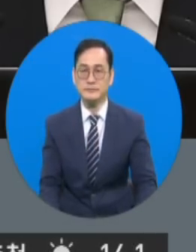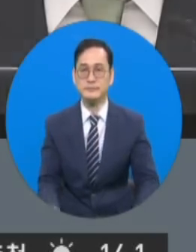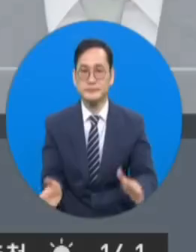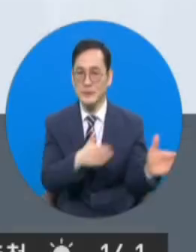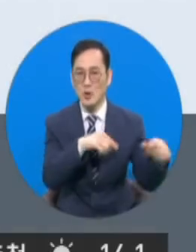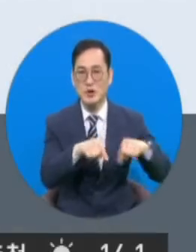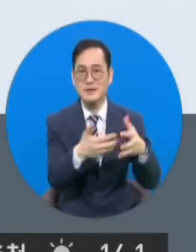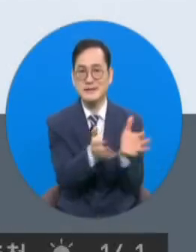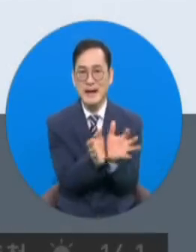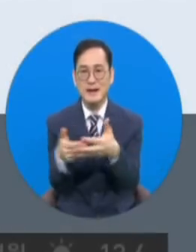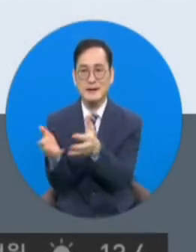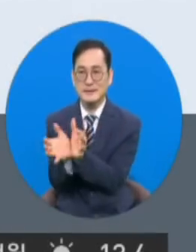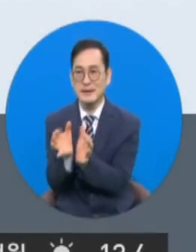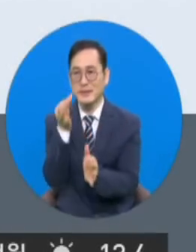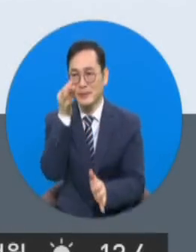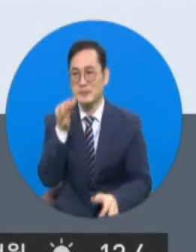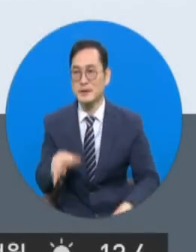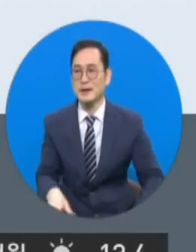어떨까요